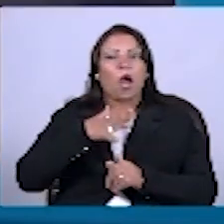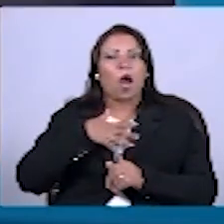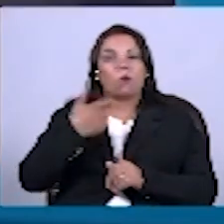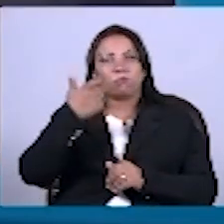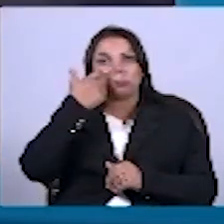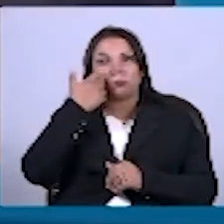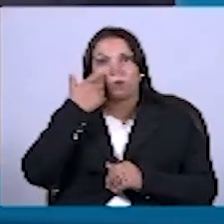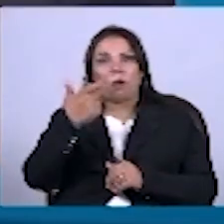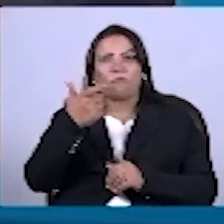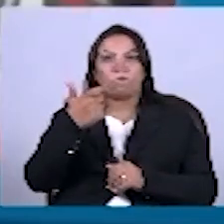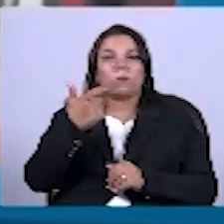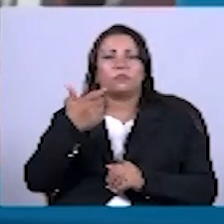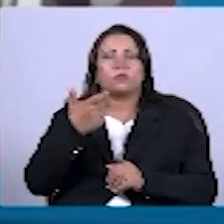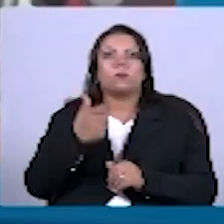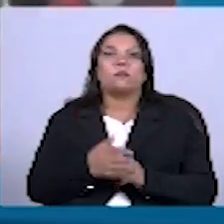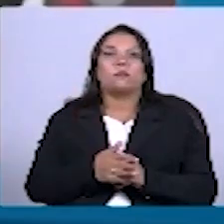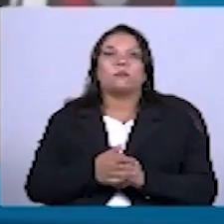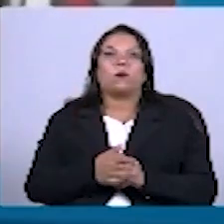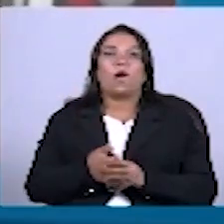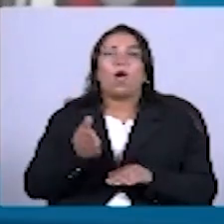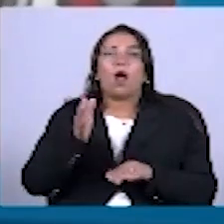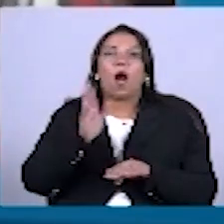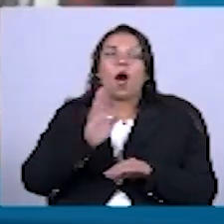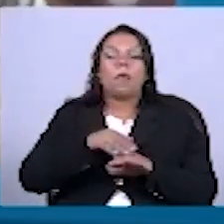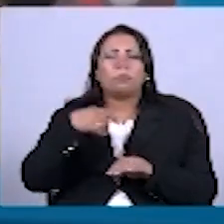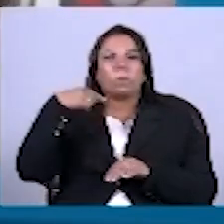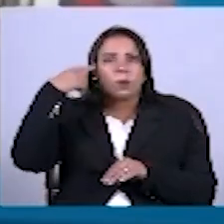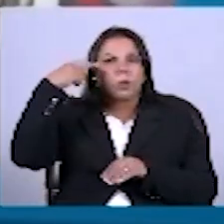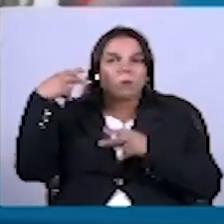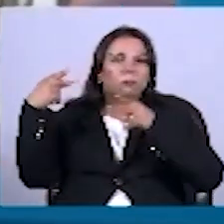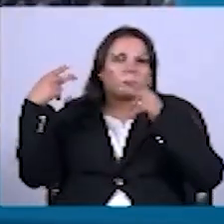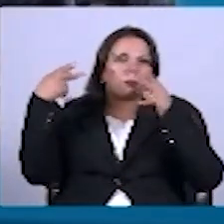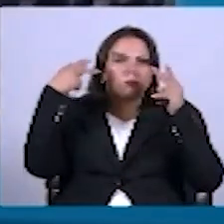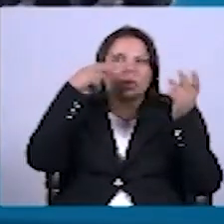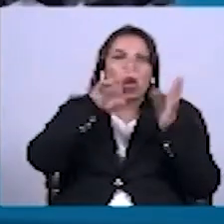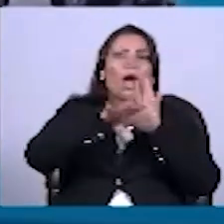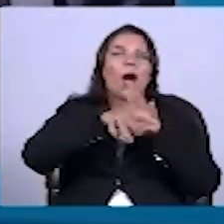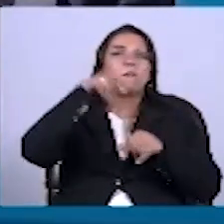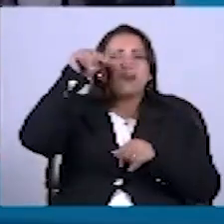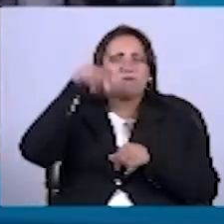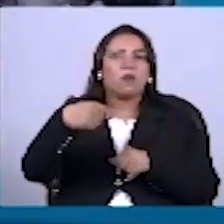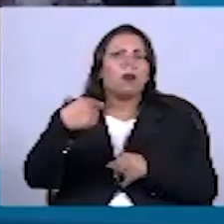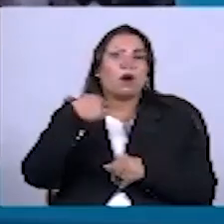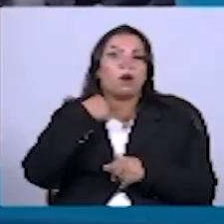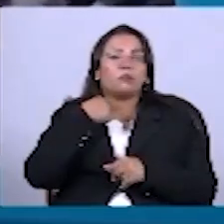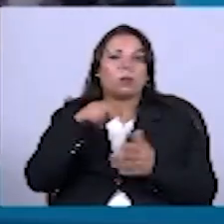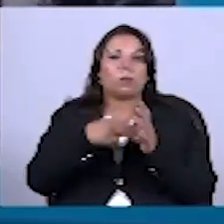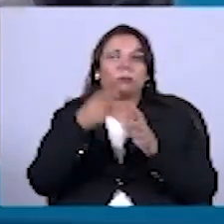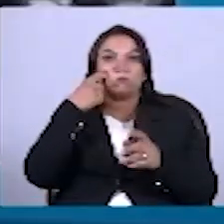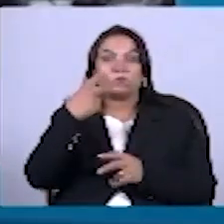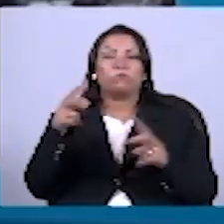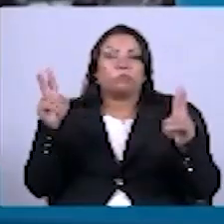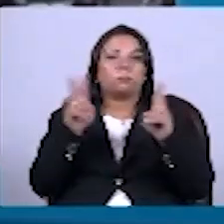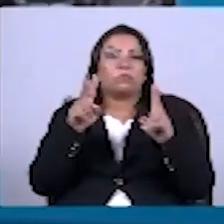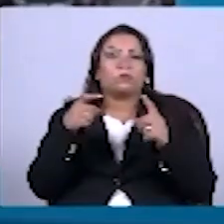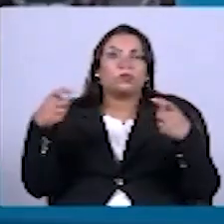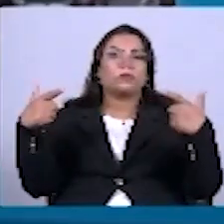تحافظ على ا ما تصورت انه تحقق لها في غزه فبت واجه تحديات